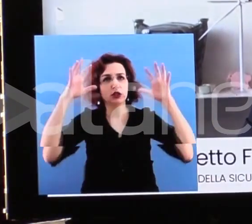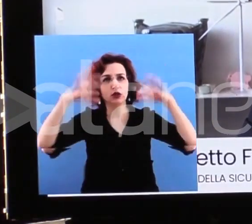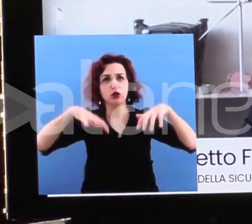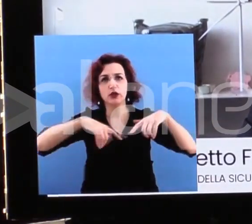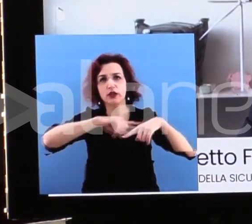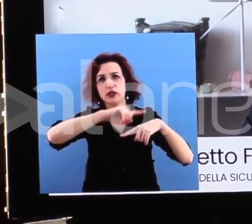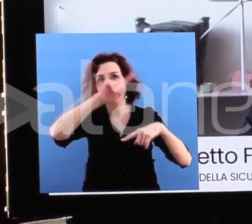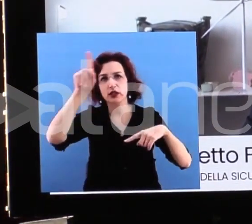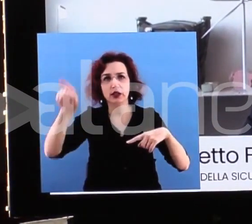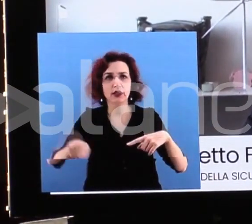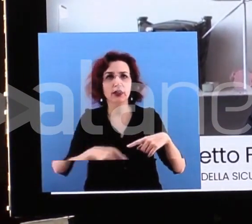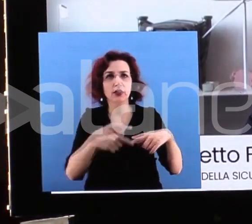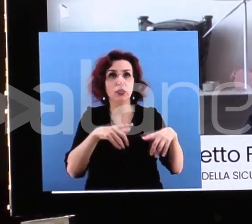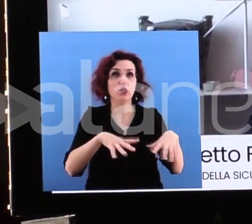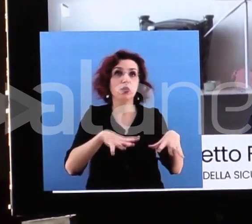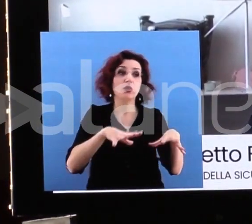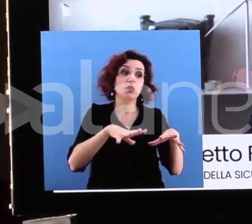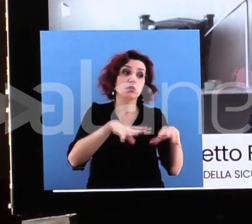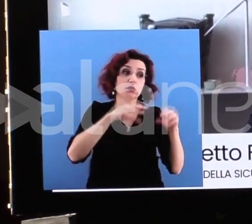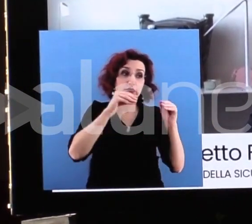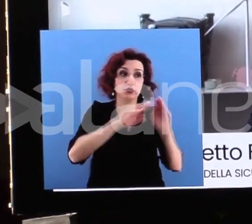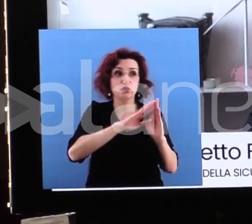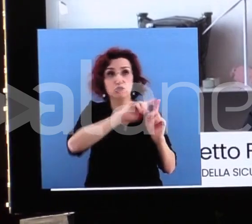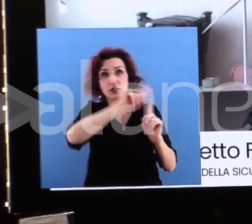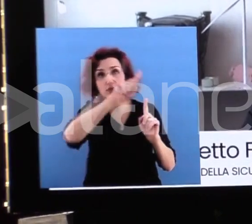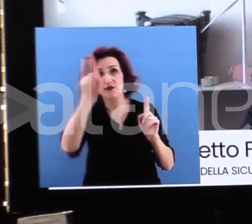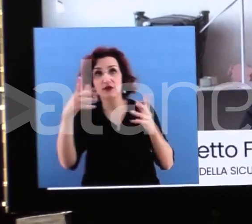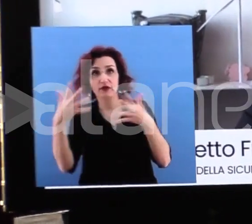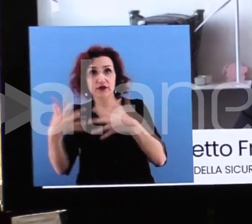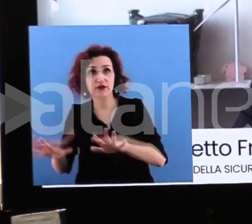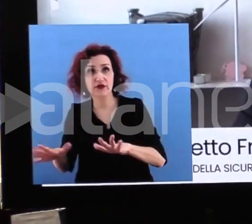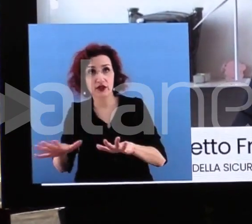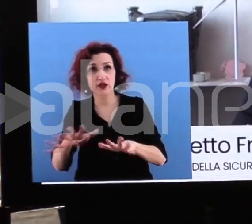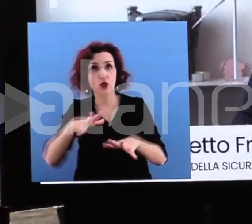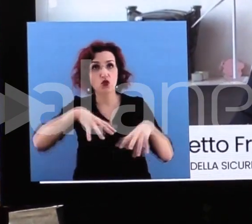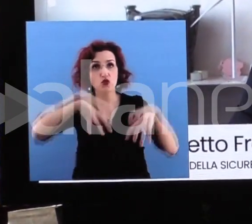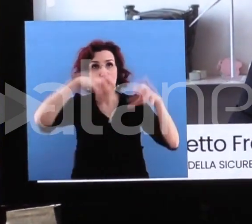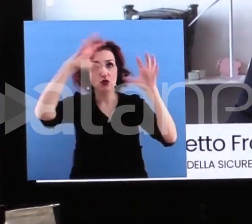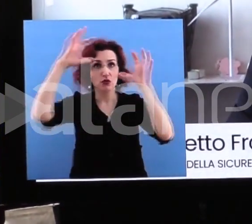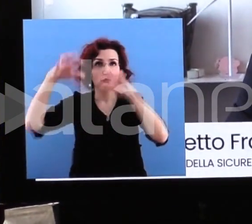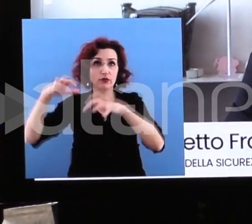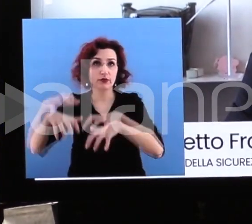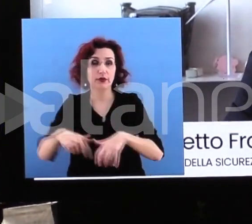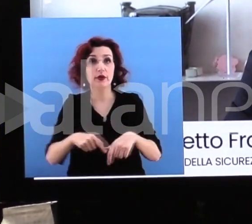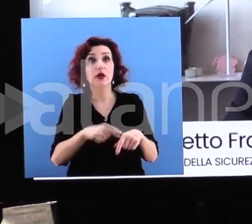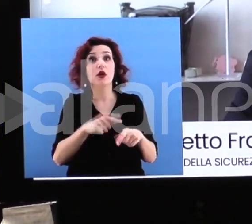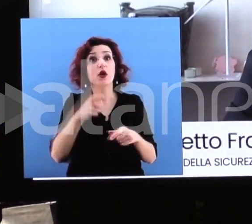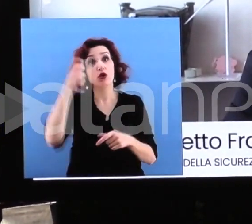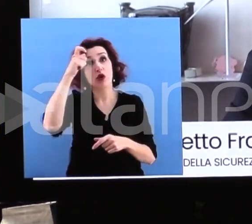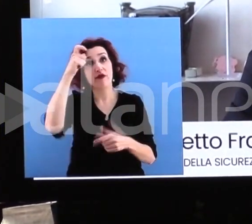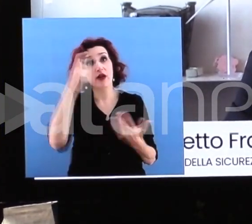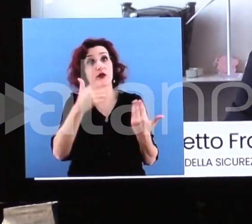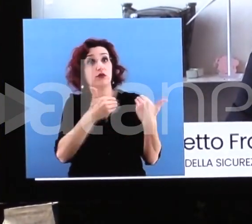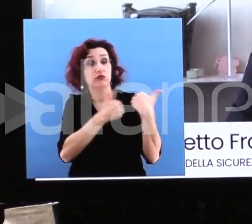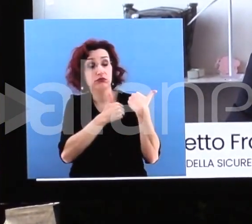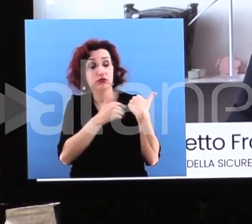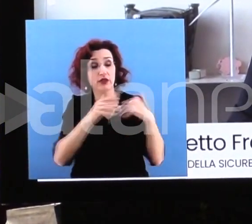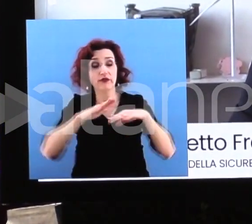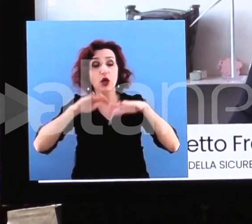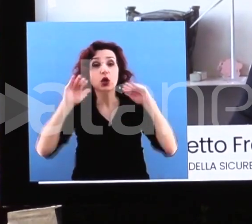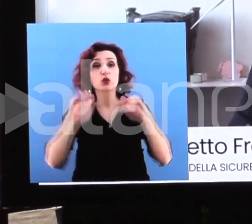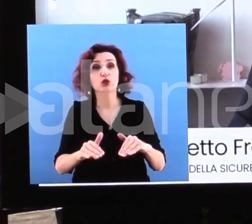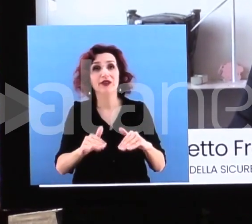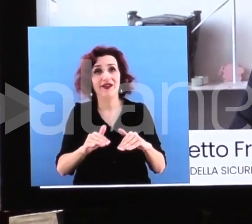rilascio il Governo è impegnato a tutelare al medo la risorsa idrica e il territorio due elementi così